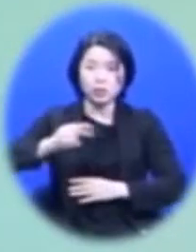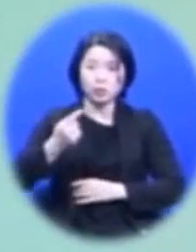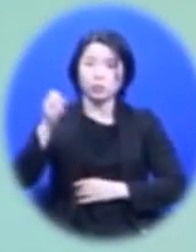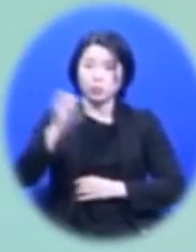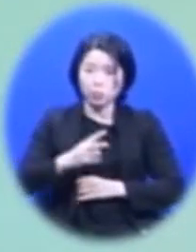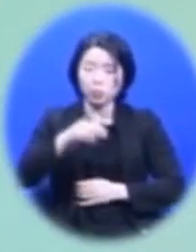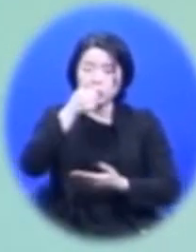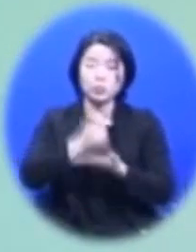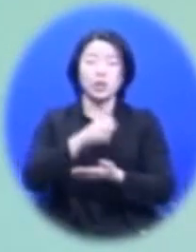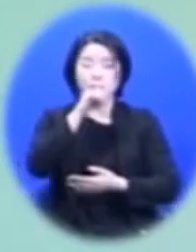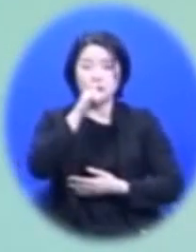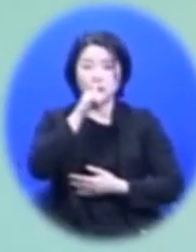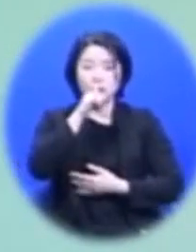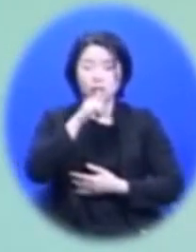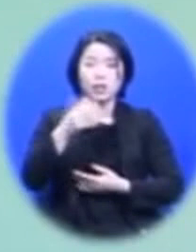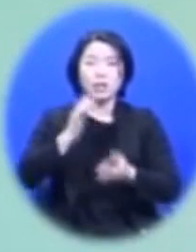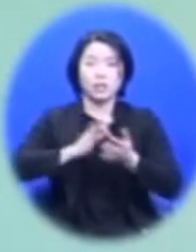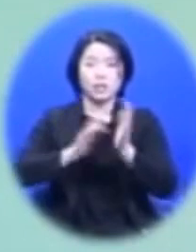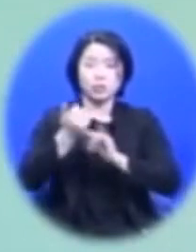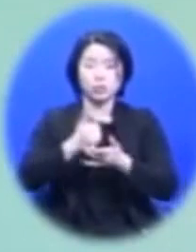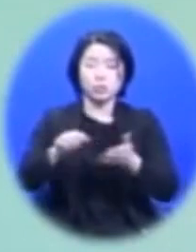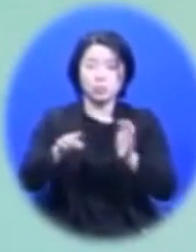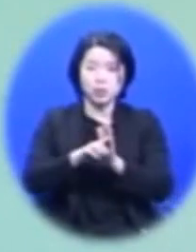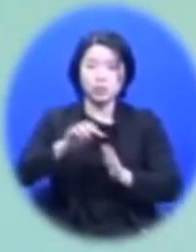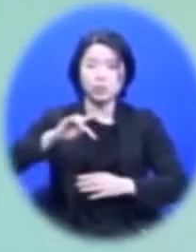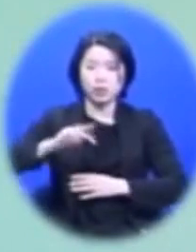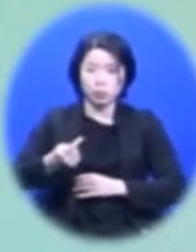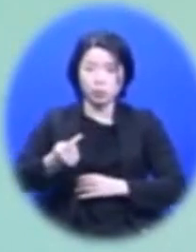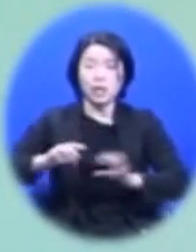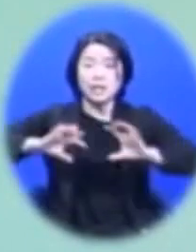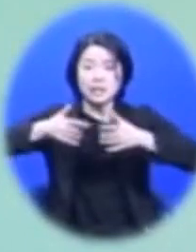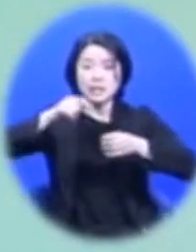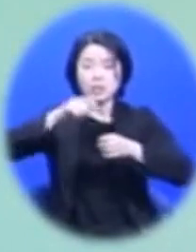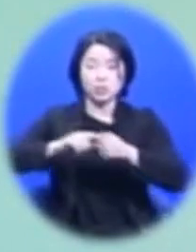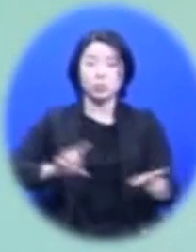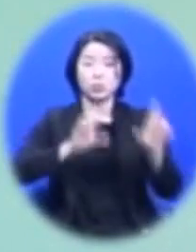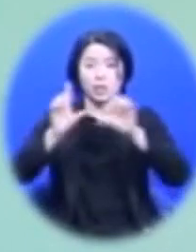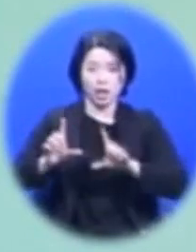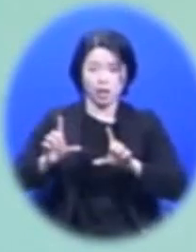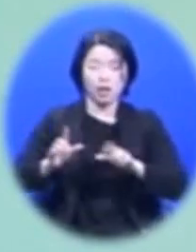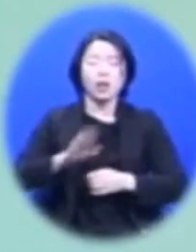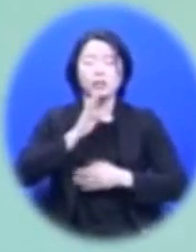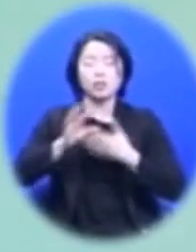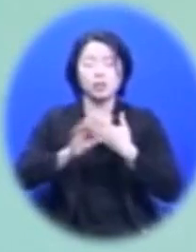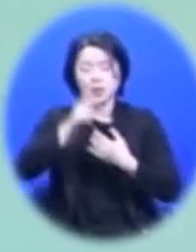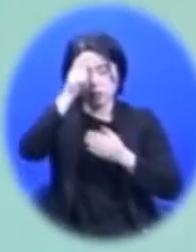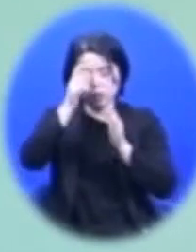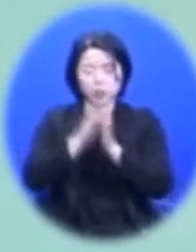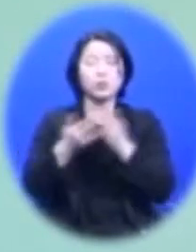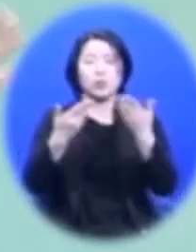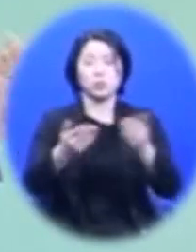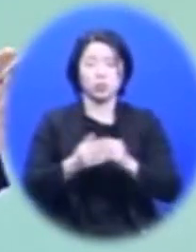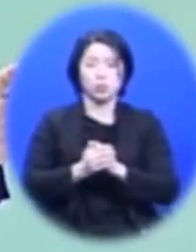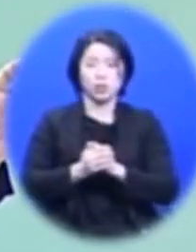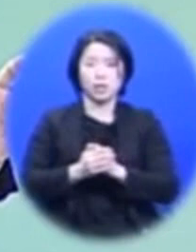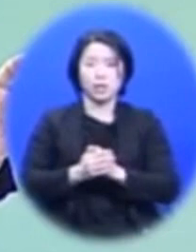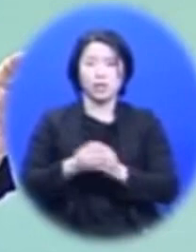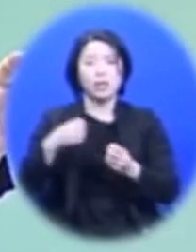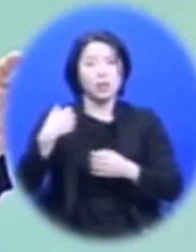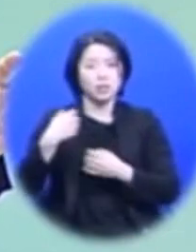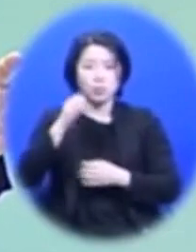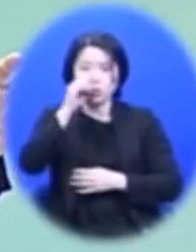지어요. 예수를 믿었는데 또 세상적으로 살아요. 그러면 기도하라는 그 말은 그냥 두면 안